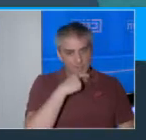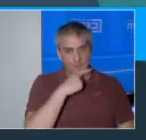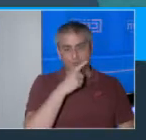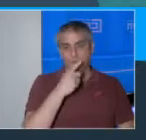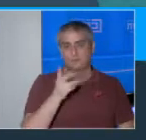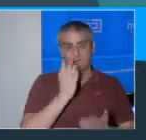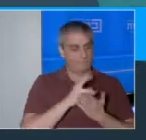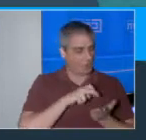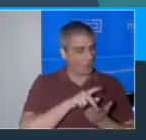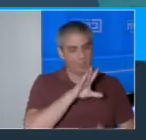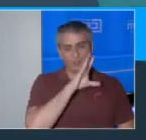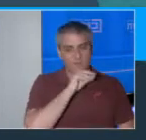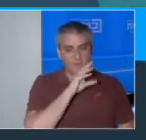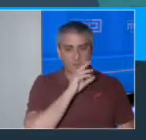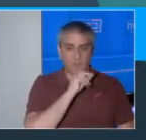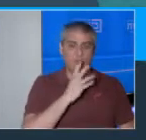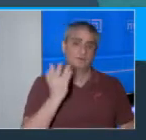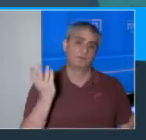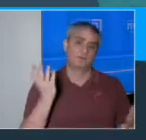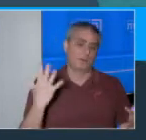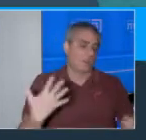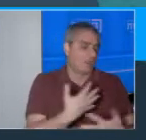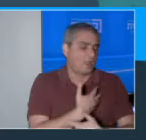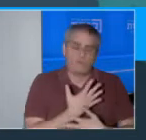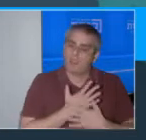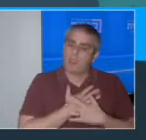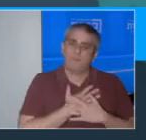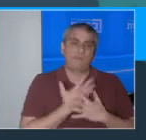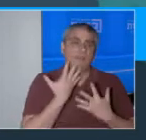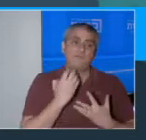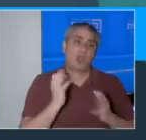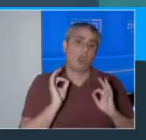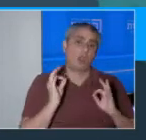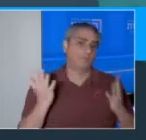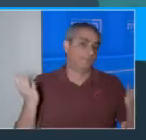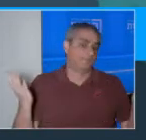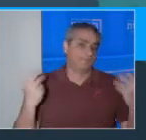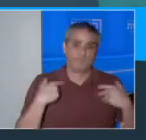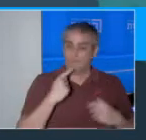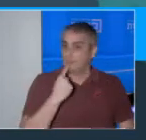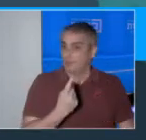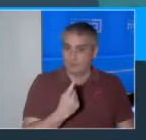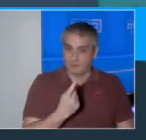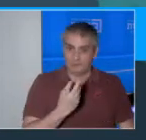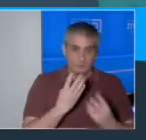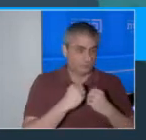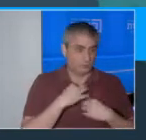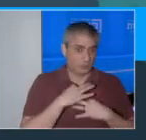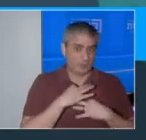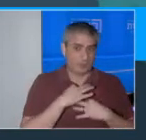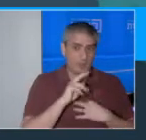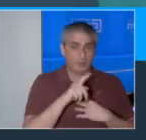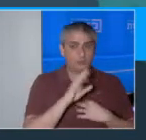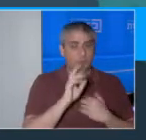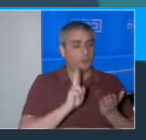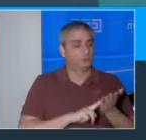כבר הולכת, מדברת, עטופה באהבה ובחום, ואני חייבת להגיד לך שכמשפחה, העניין הזה